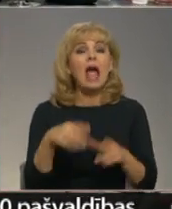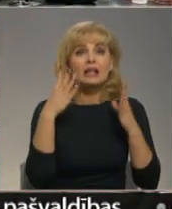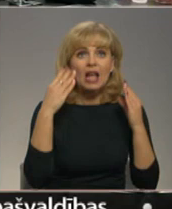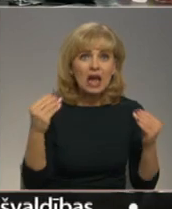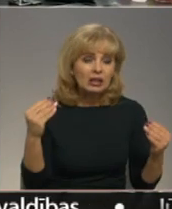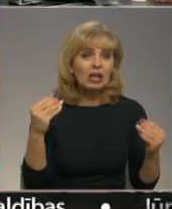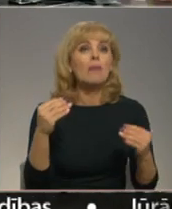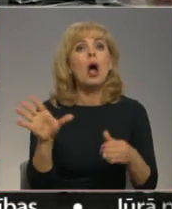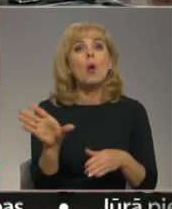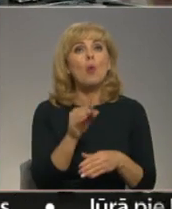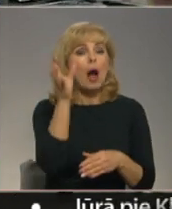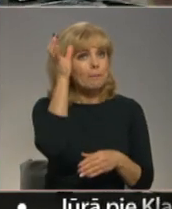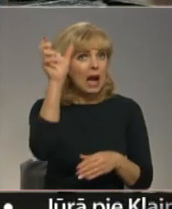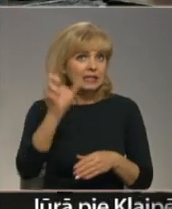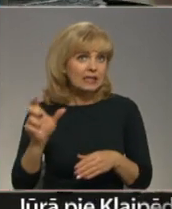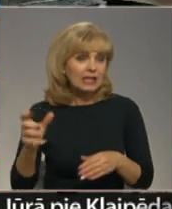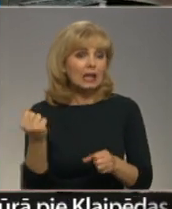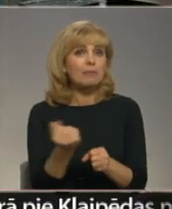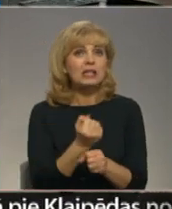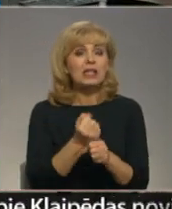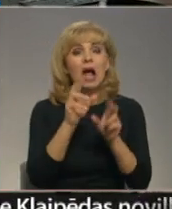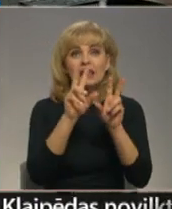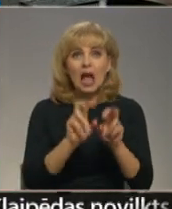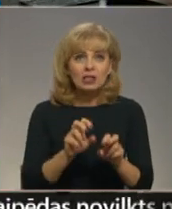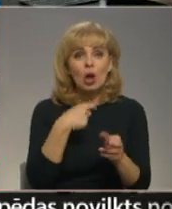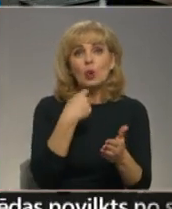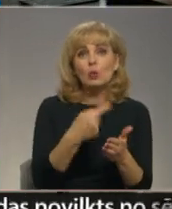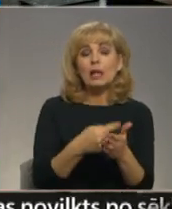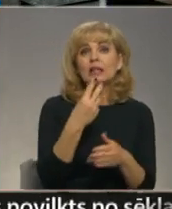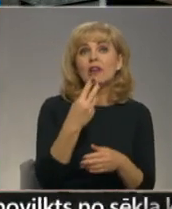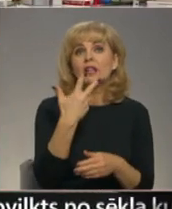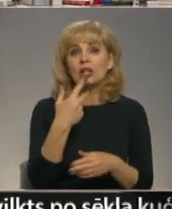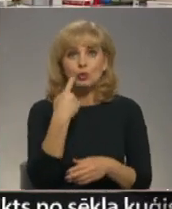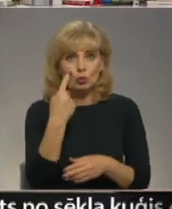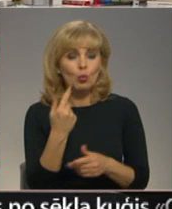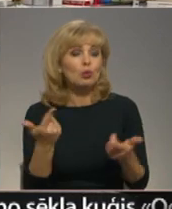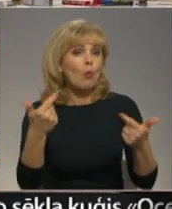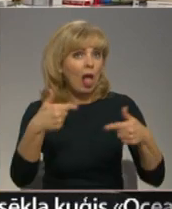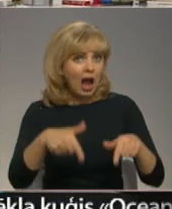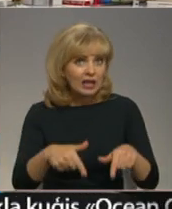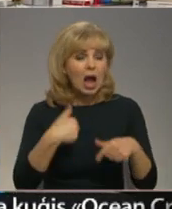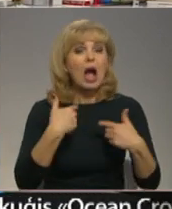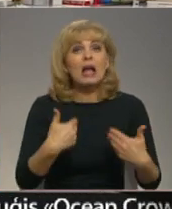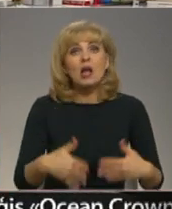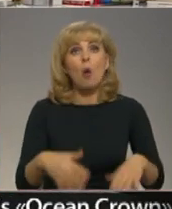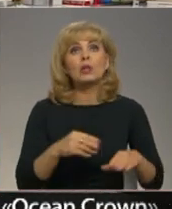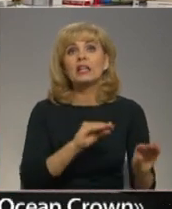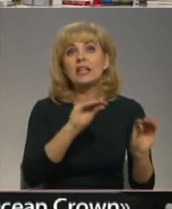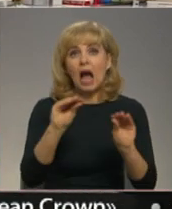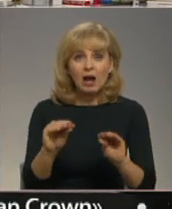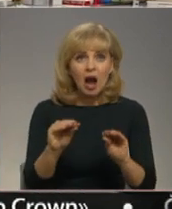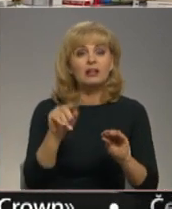ar zinātniekiem tiek izstrādāts tests, lai to noteikt jau 2-3 stundu laikā. Mums jau ir iekārta, kas